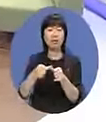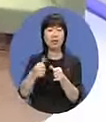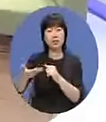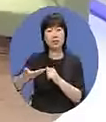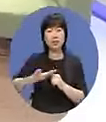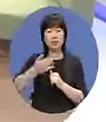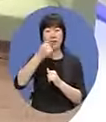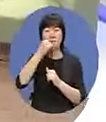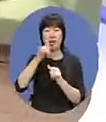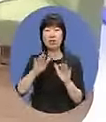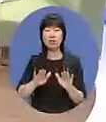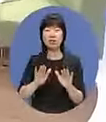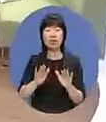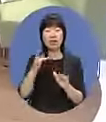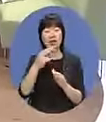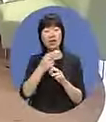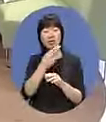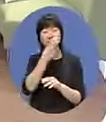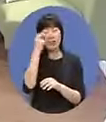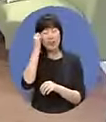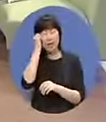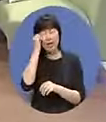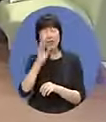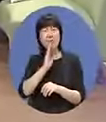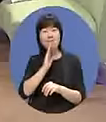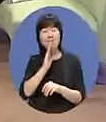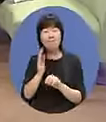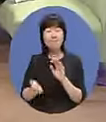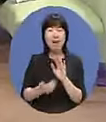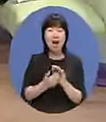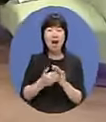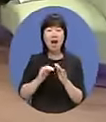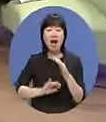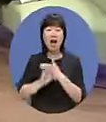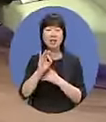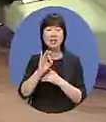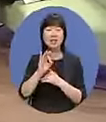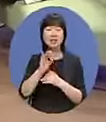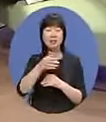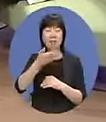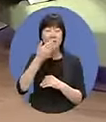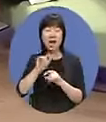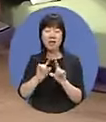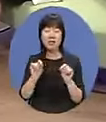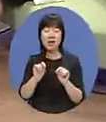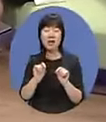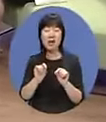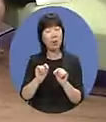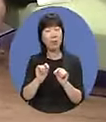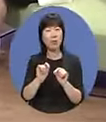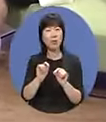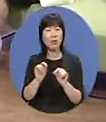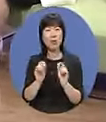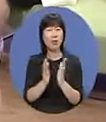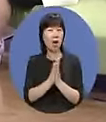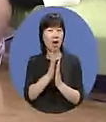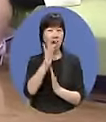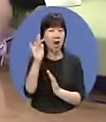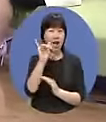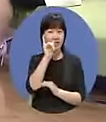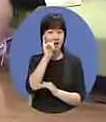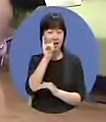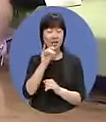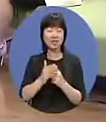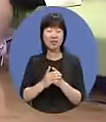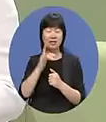다 받아요. 그러니까 잠자리 한 번만 진짜 끝내주게 하면 아침밥이 달라지고 반찬이 달라지고, 그러니까 그거만